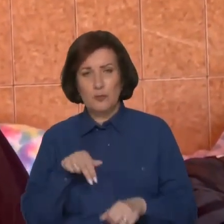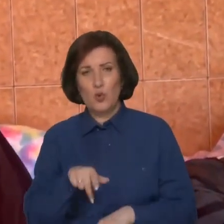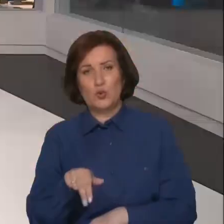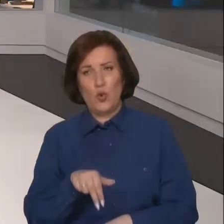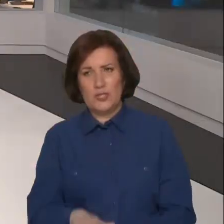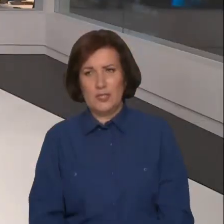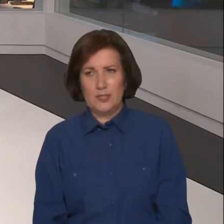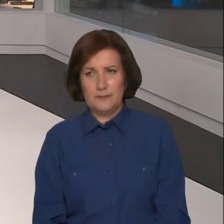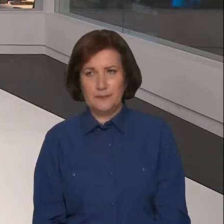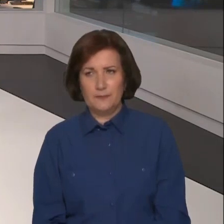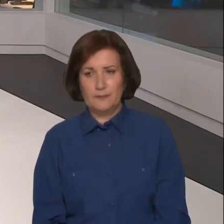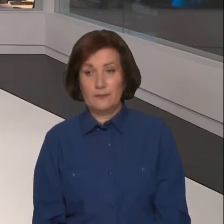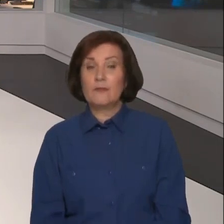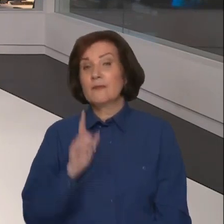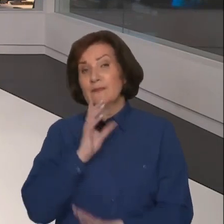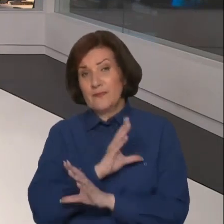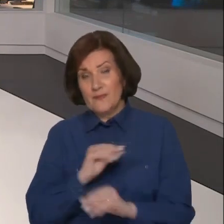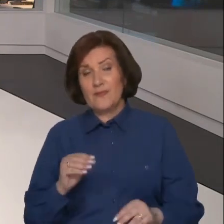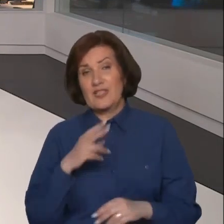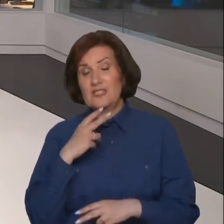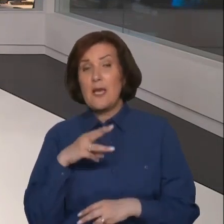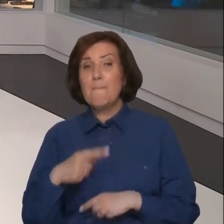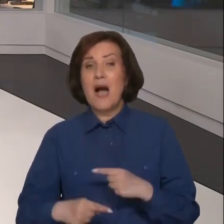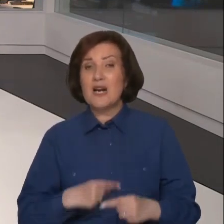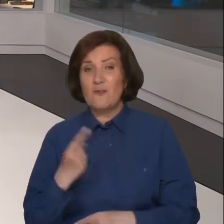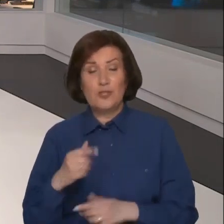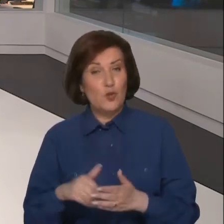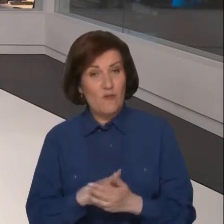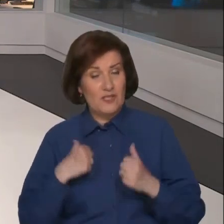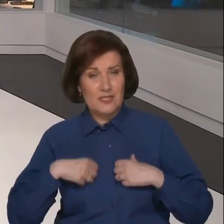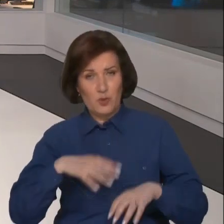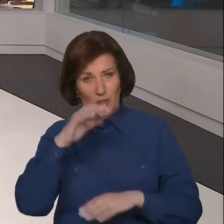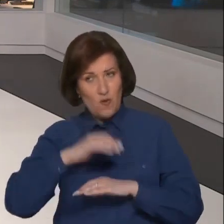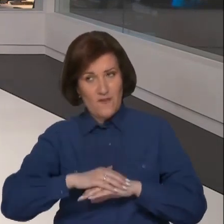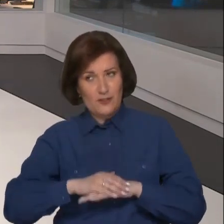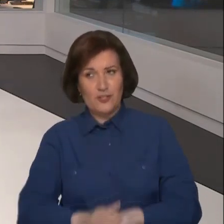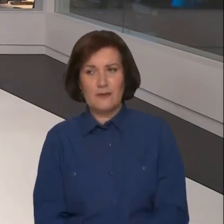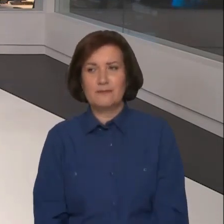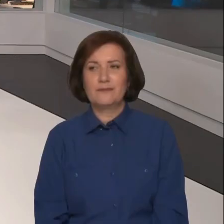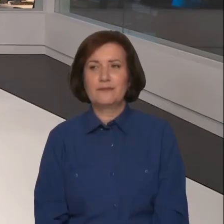ходити. На цьому все. Дивіться марафон «Єдині новини». Спокійного вечора.